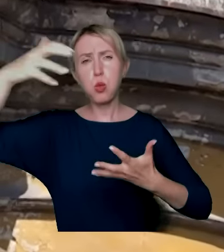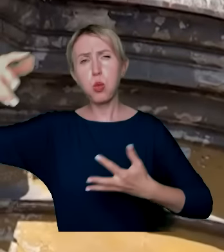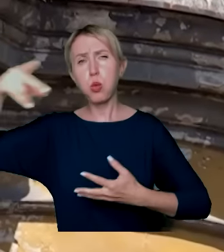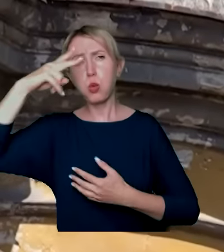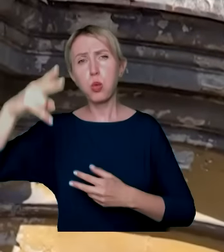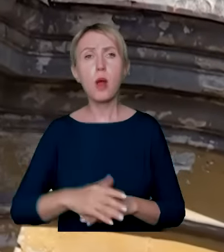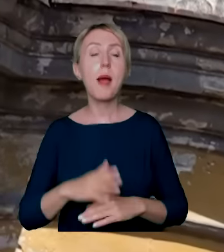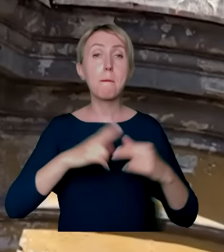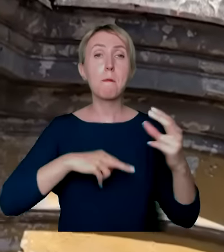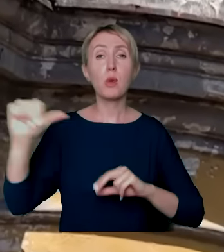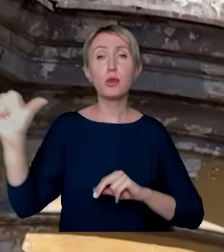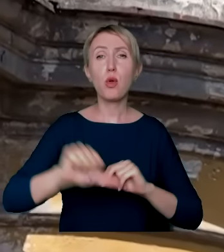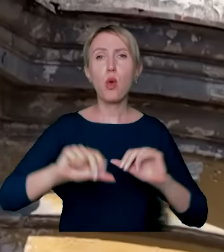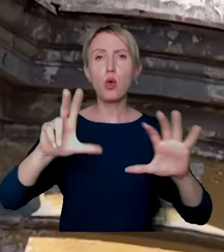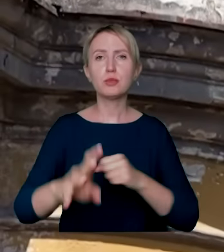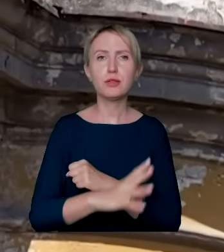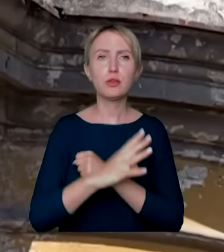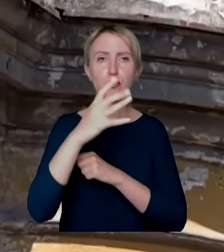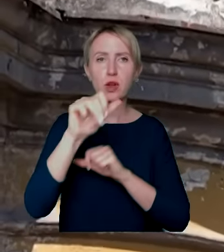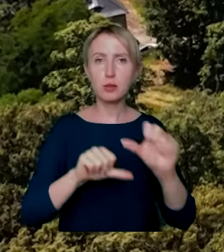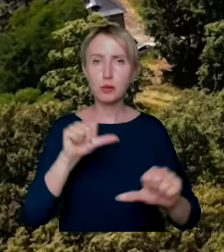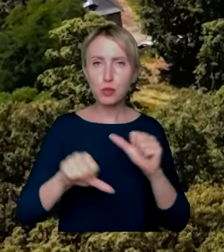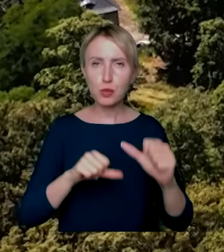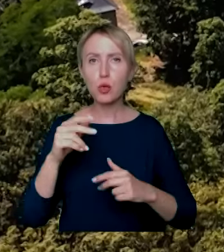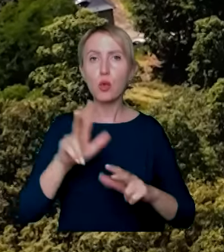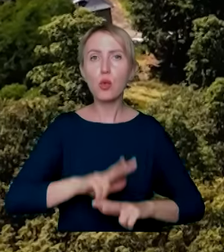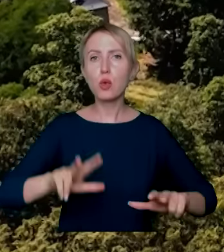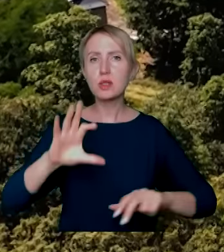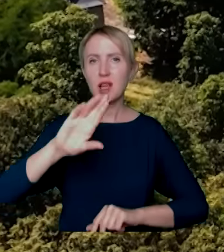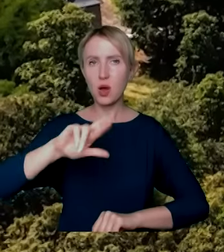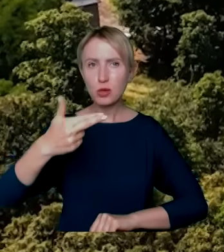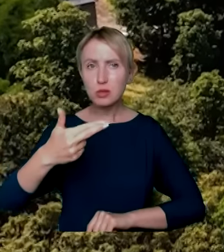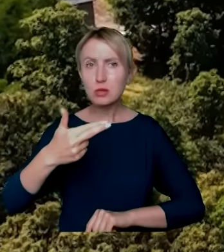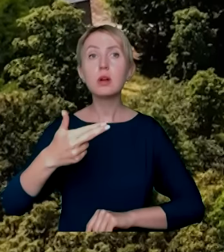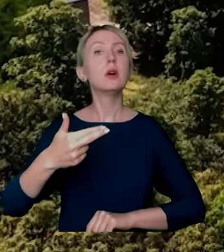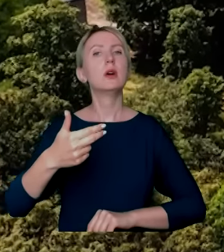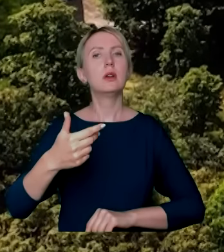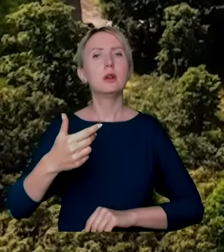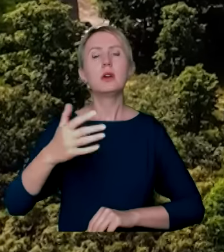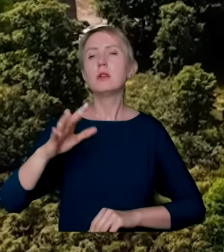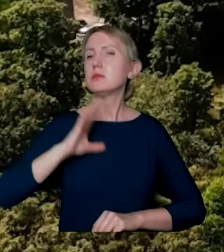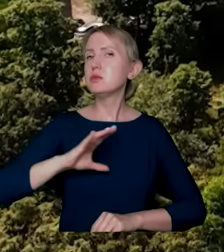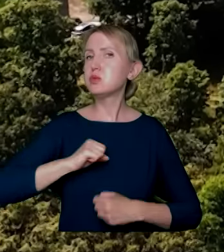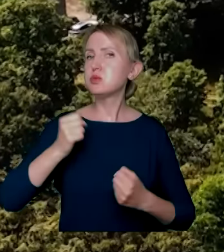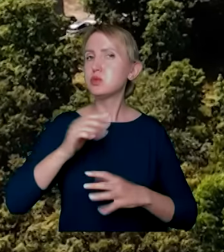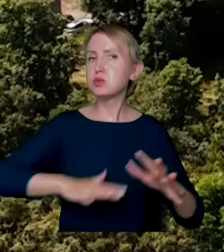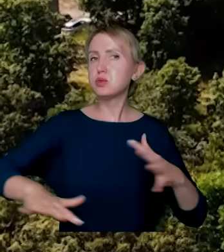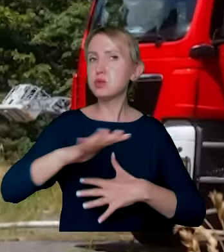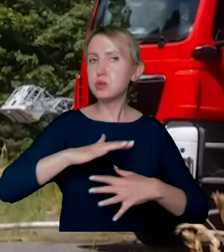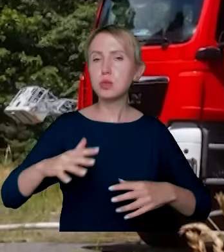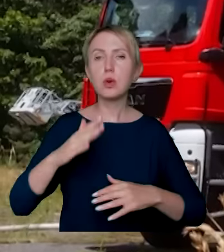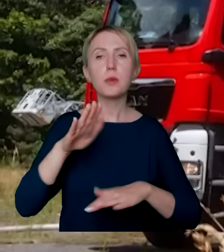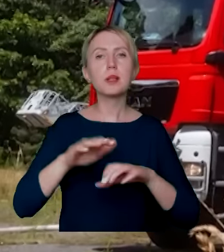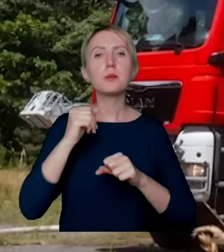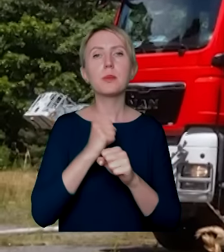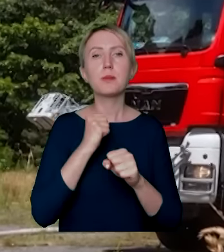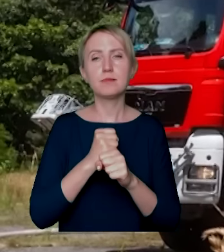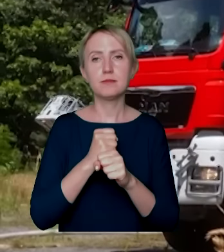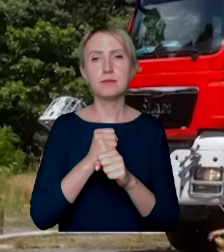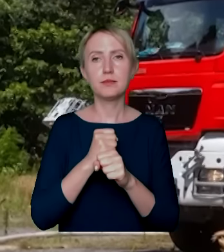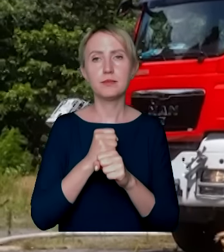w 1894 roku przez rodzinę Saurmów jest jednym z cenniejszych zabytków okolicy. Na miejscu pracuje prawie 15 zastępów